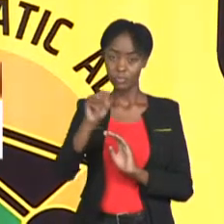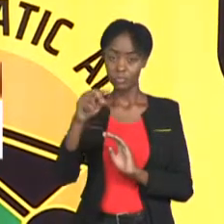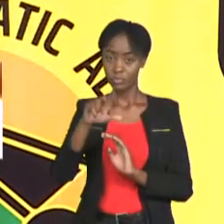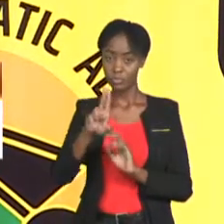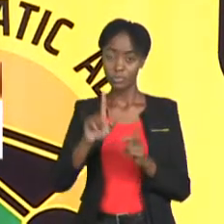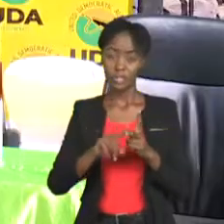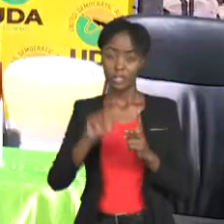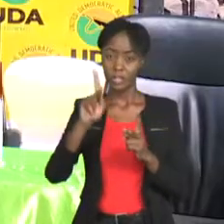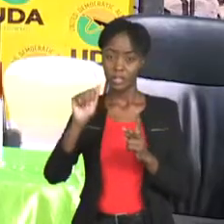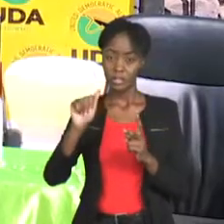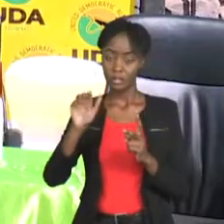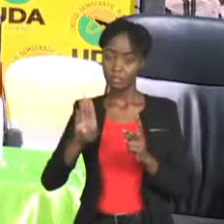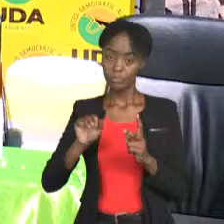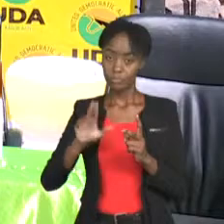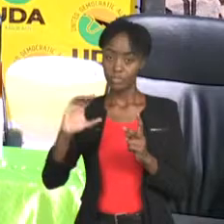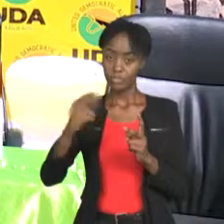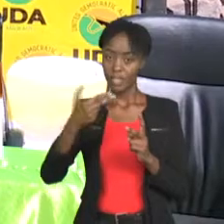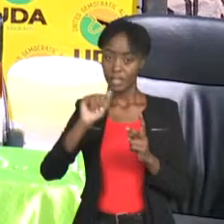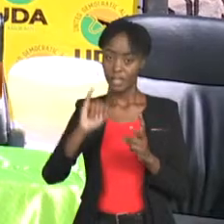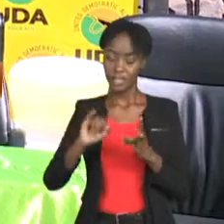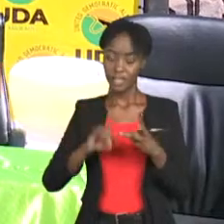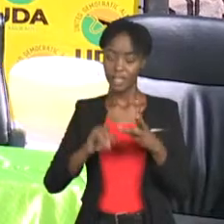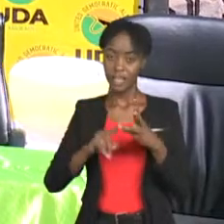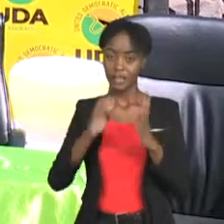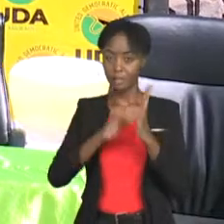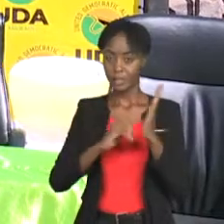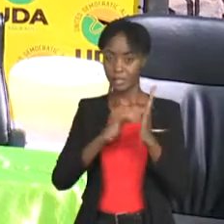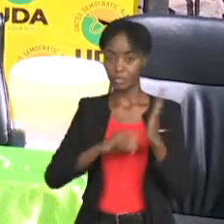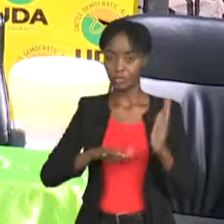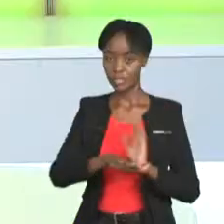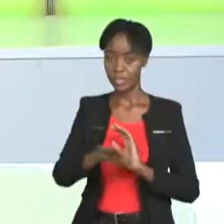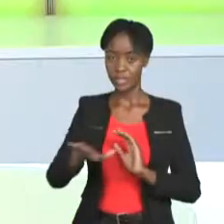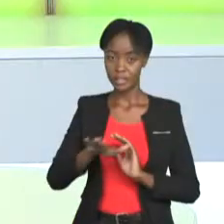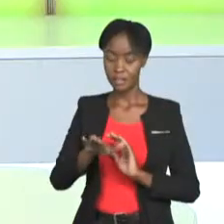na Machakos. Na Mkana Samuel, runinga ya Switch.